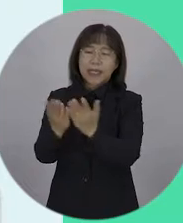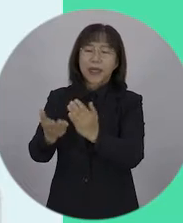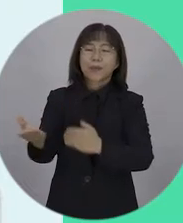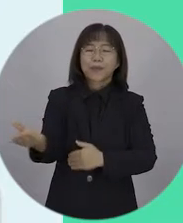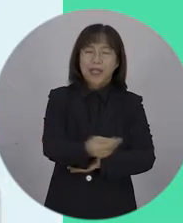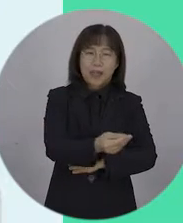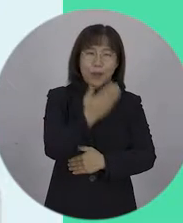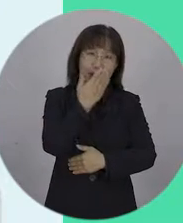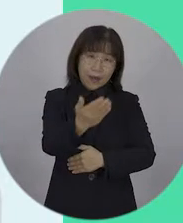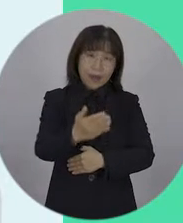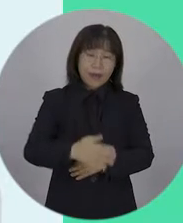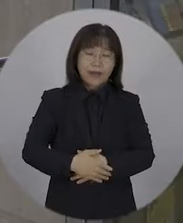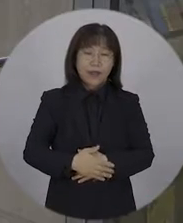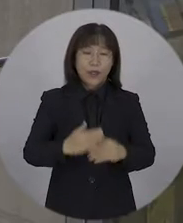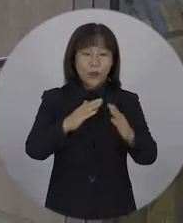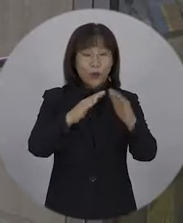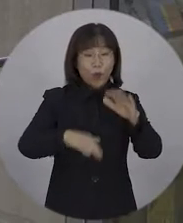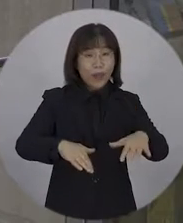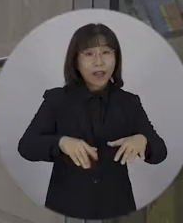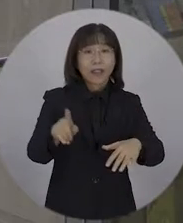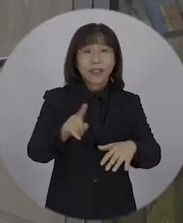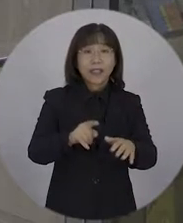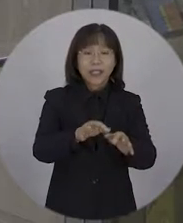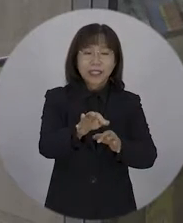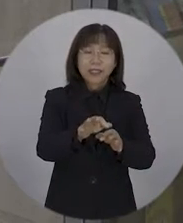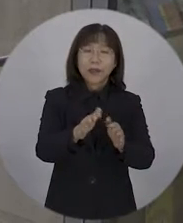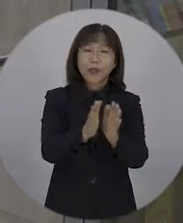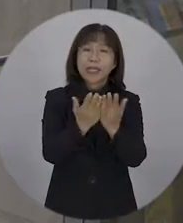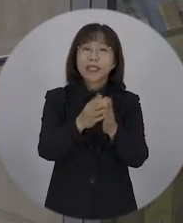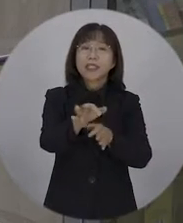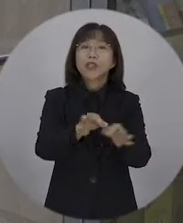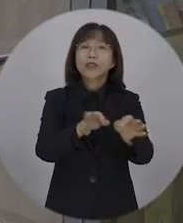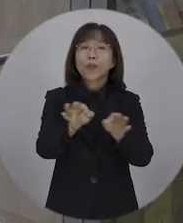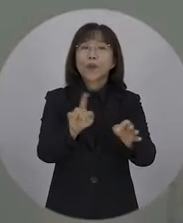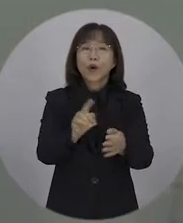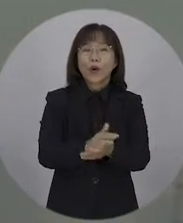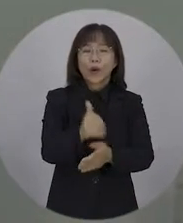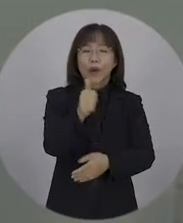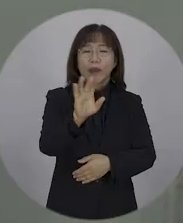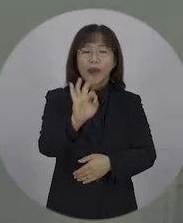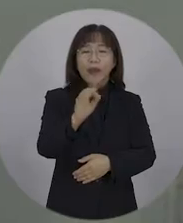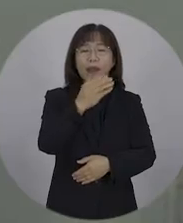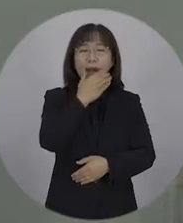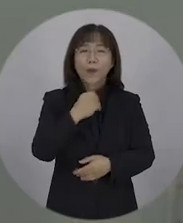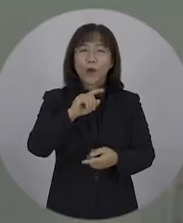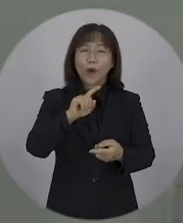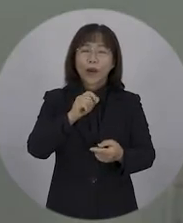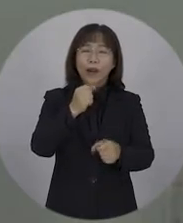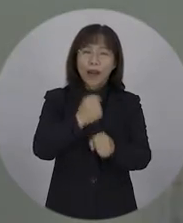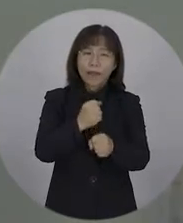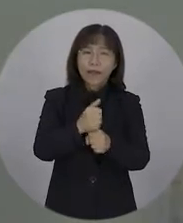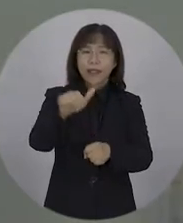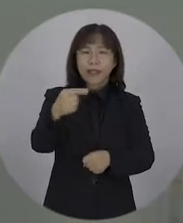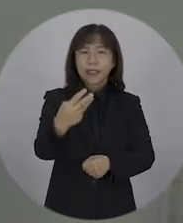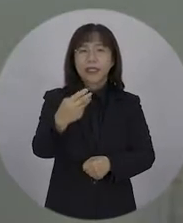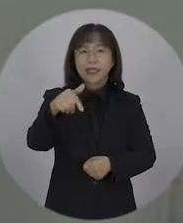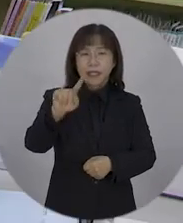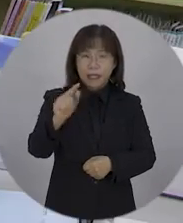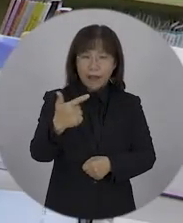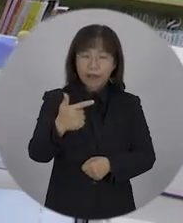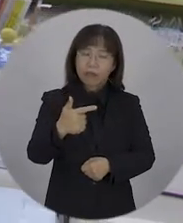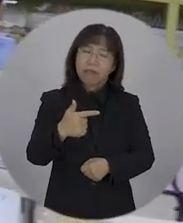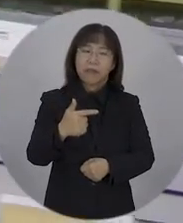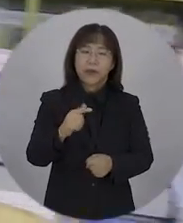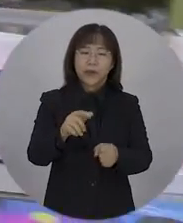서비스입니다. 서비스 이용이 가능한 동네 서점은 등촌 3동에 위치한 행복한 글간 등 총 10곳으로 이번